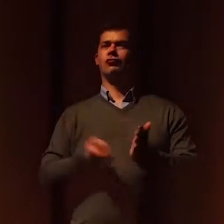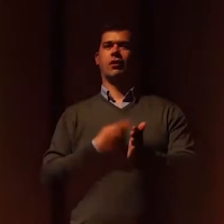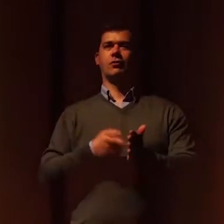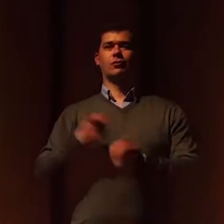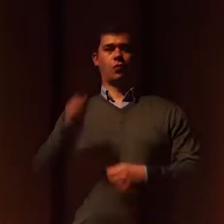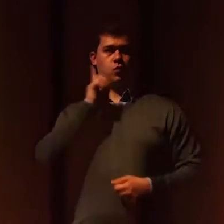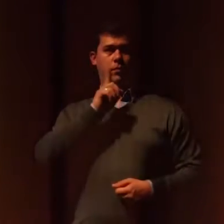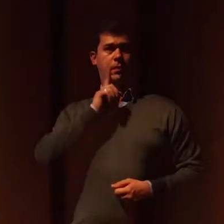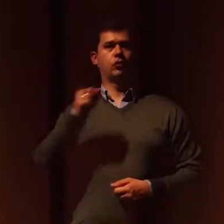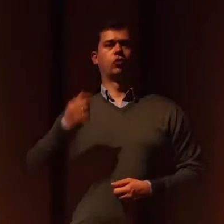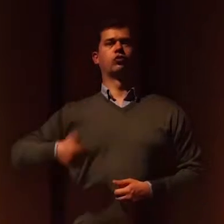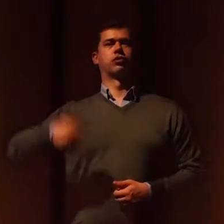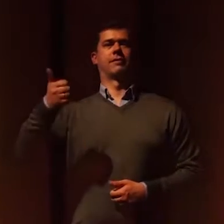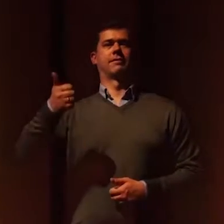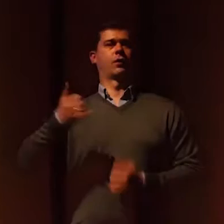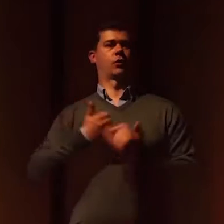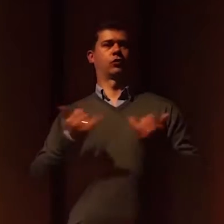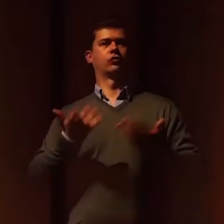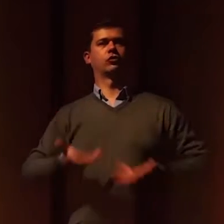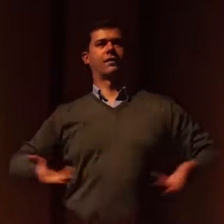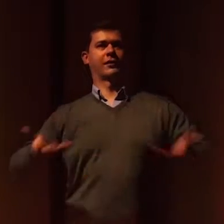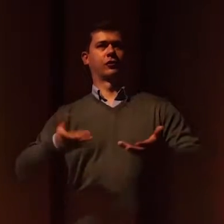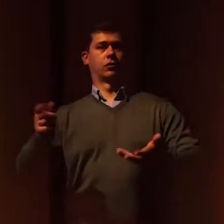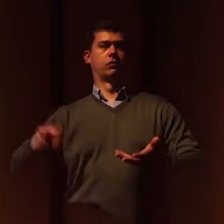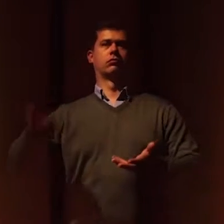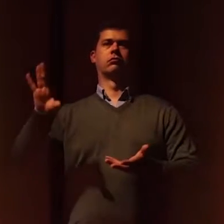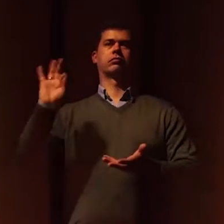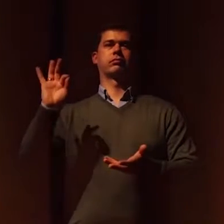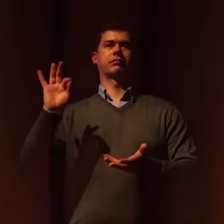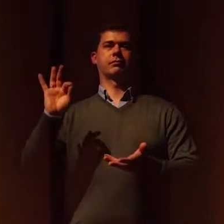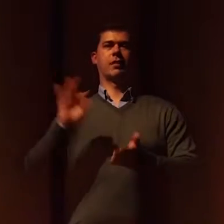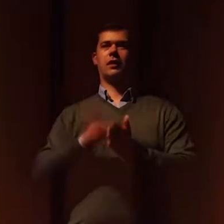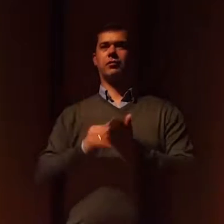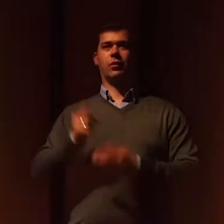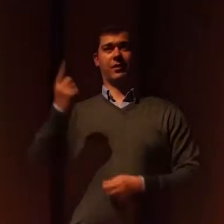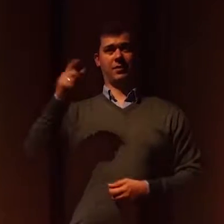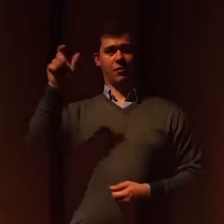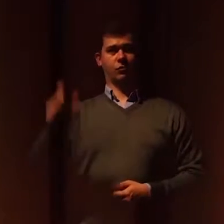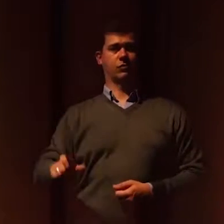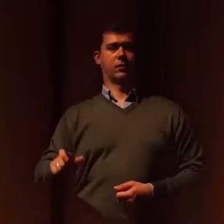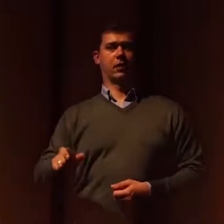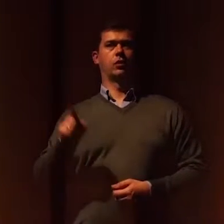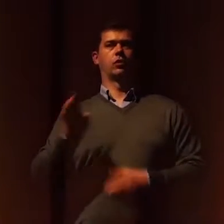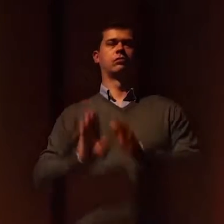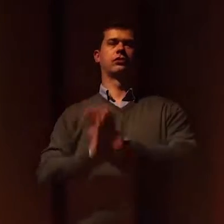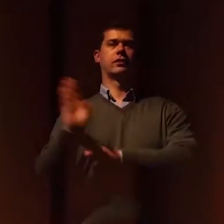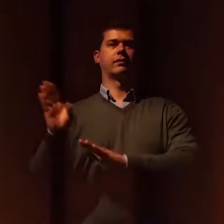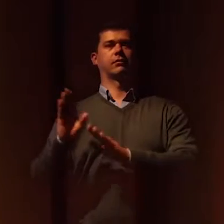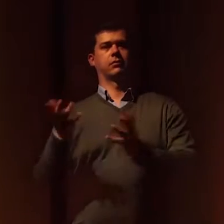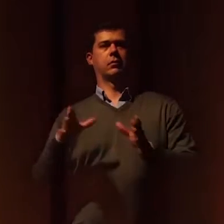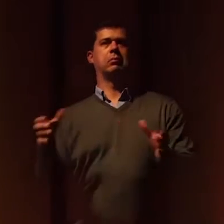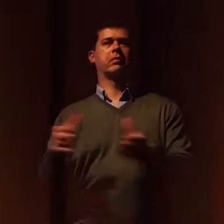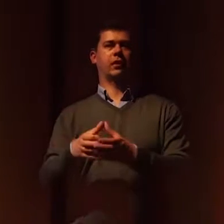są szefami stowarzyszeń Oni są wybierani Jeżeli to jest pojedyncza osoba która jest przedstawicielem jakiejś